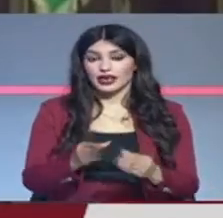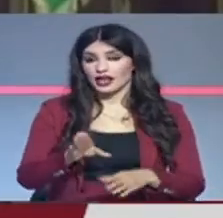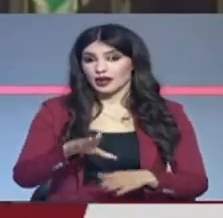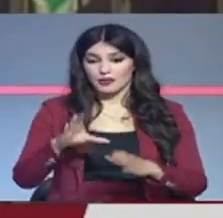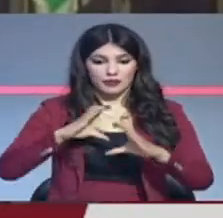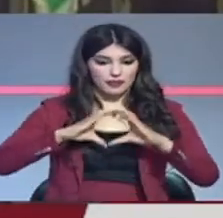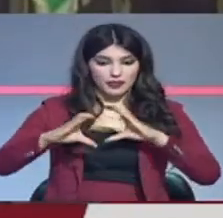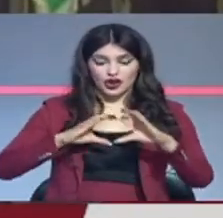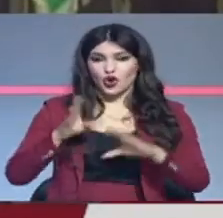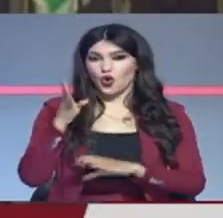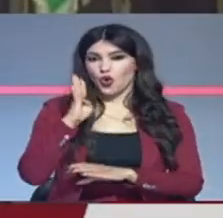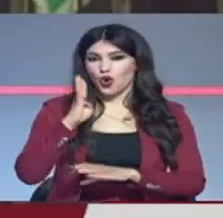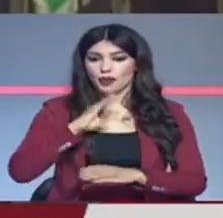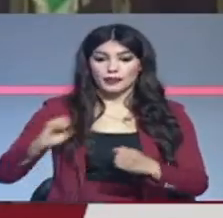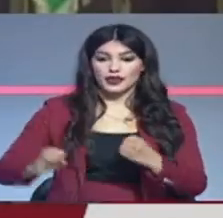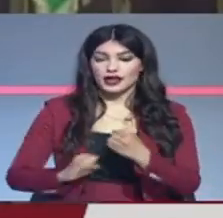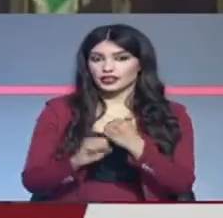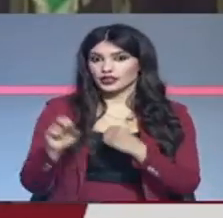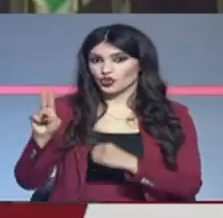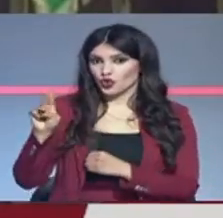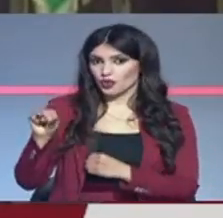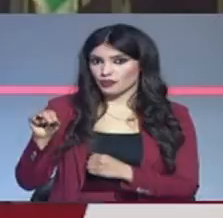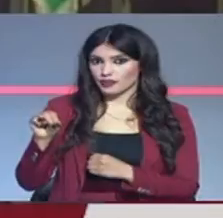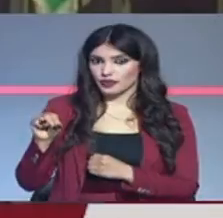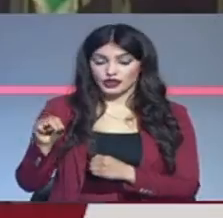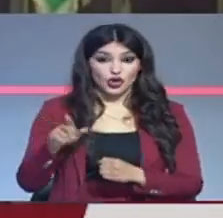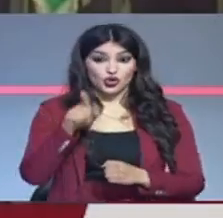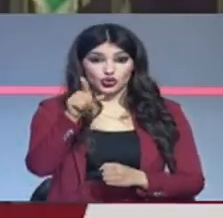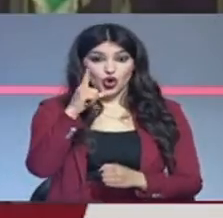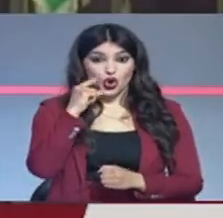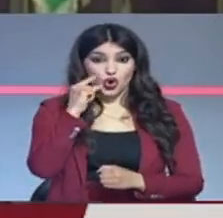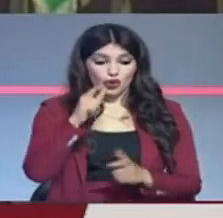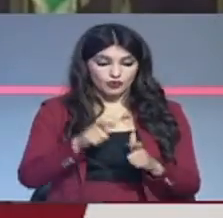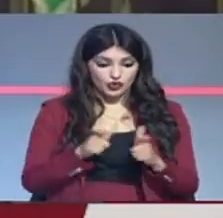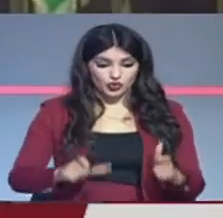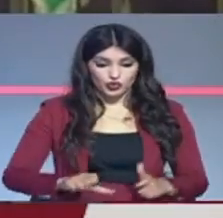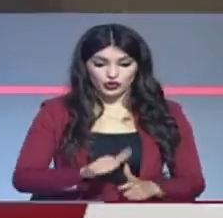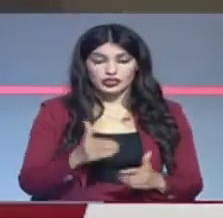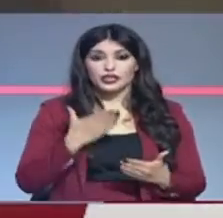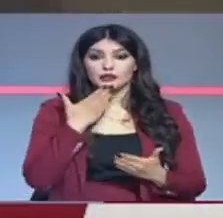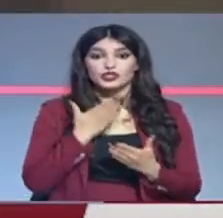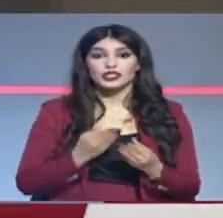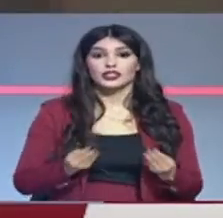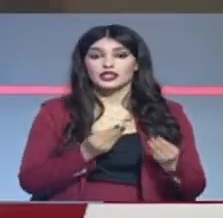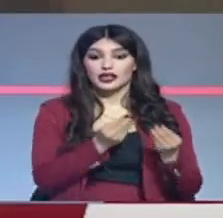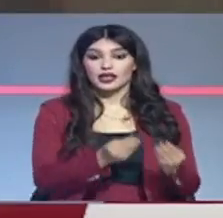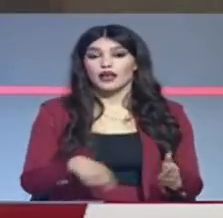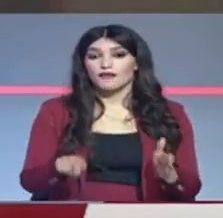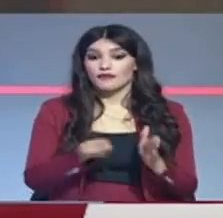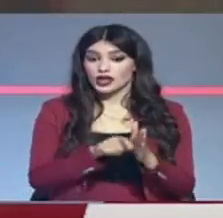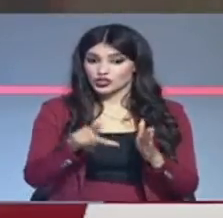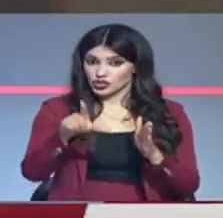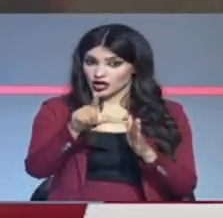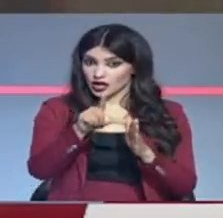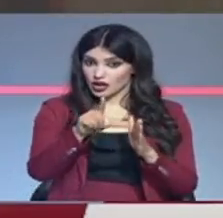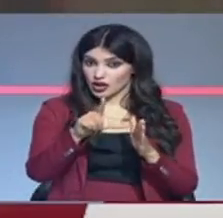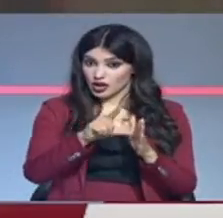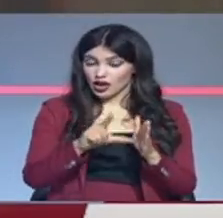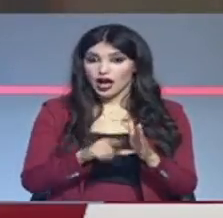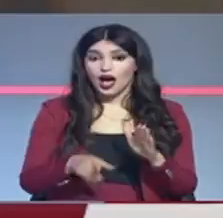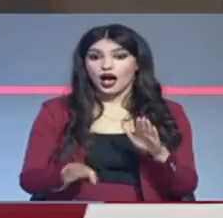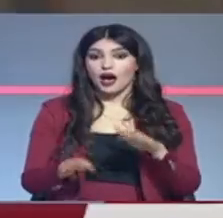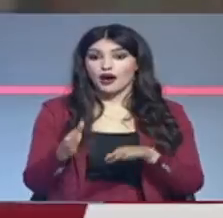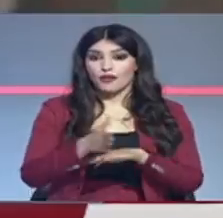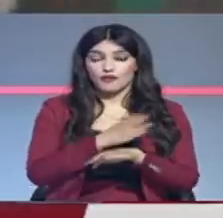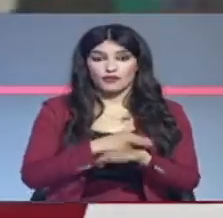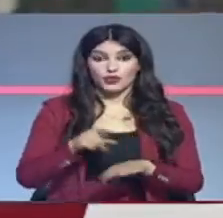السياسي برعايه الامم المتحده ادري بحث النواب على منح الثقه لحكومته في الاجال القانونيه اي قبل التاسع